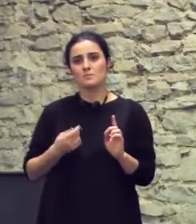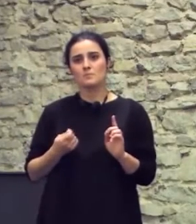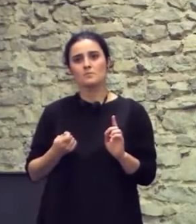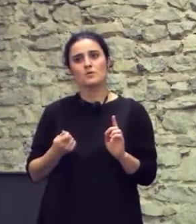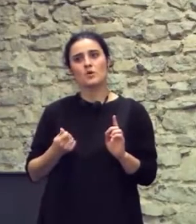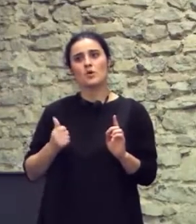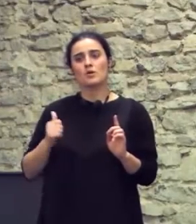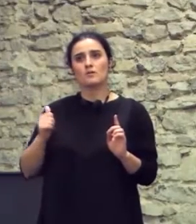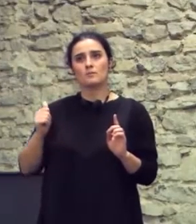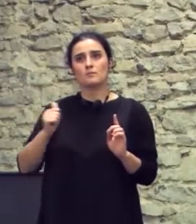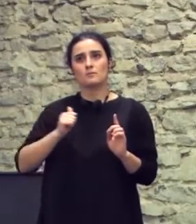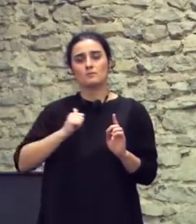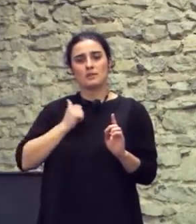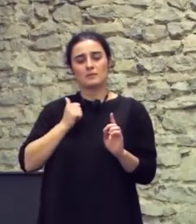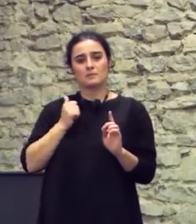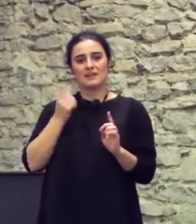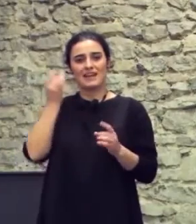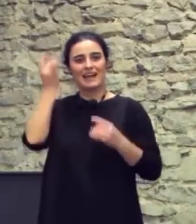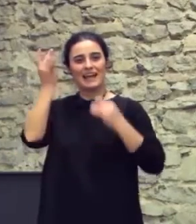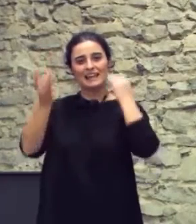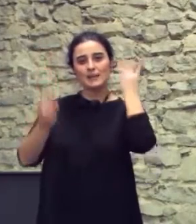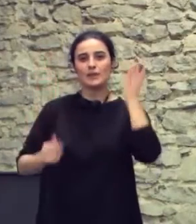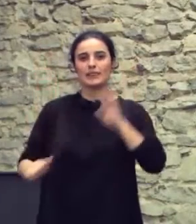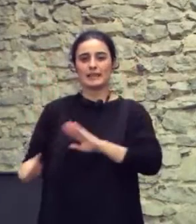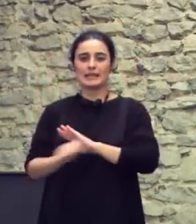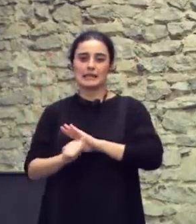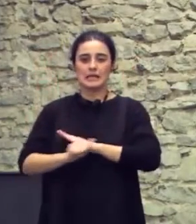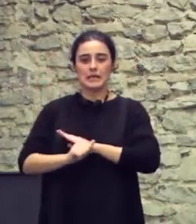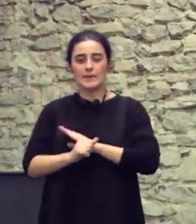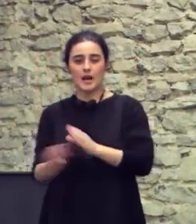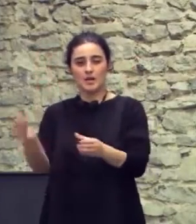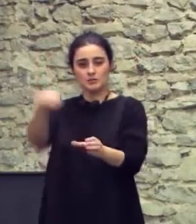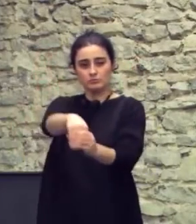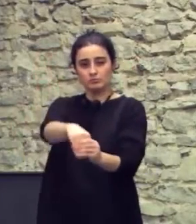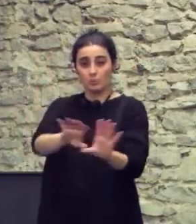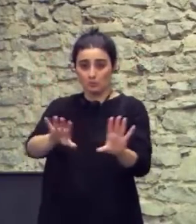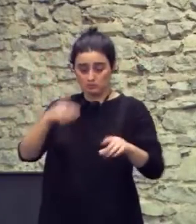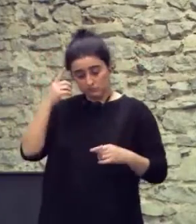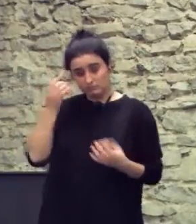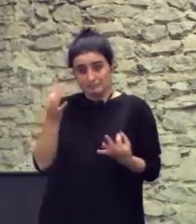de introducirse en actividad criminal, demonios, ze izango te da hori.